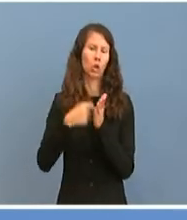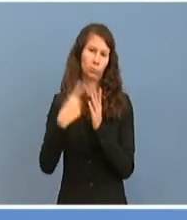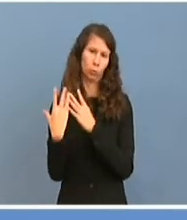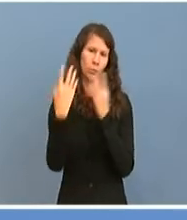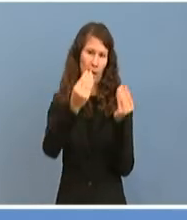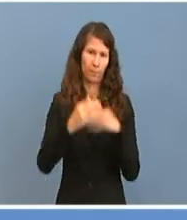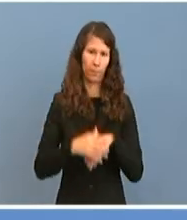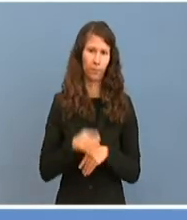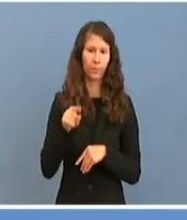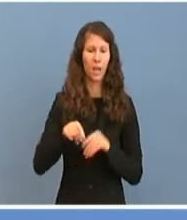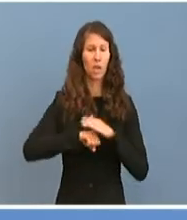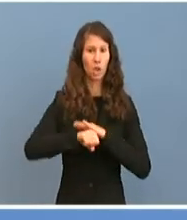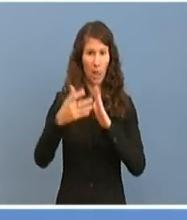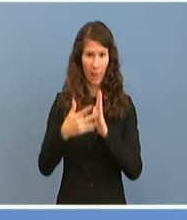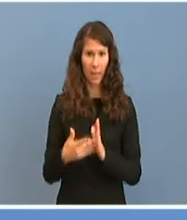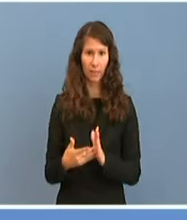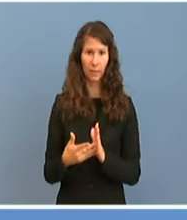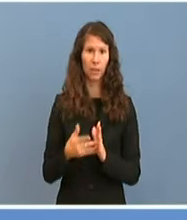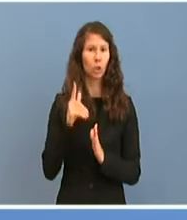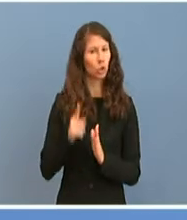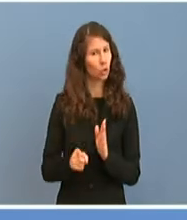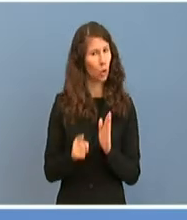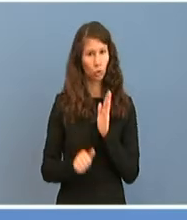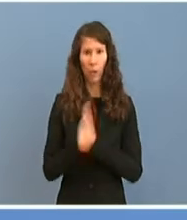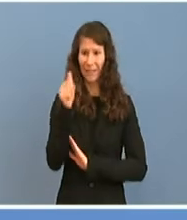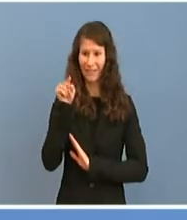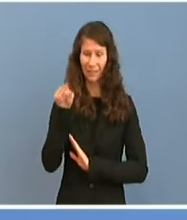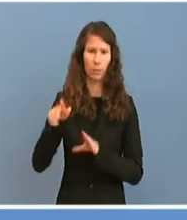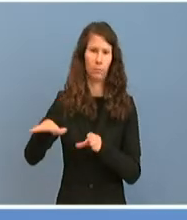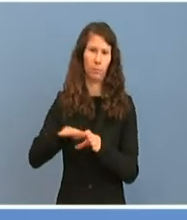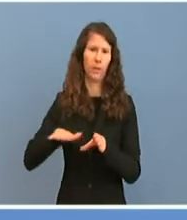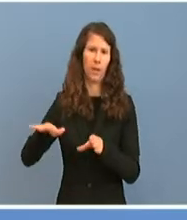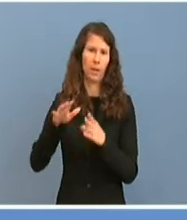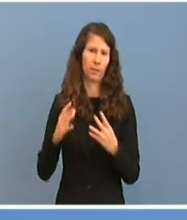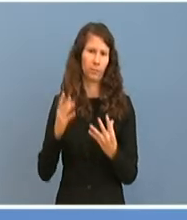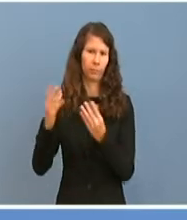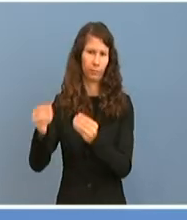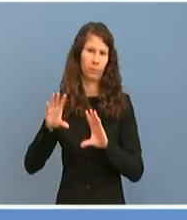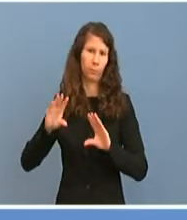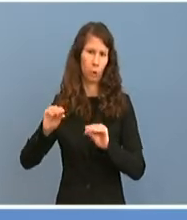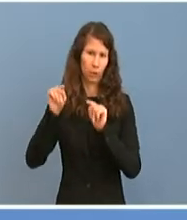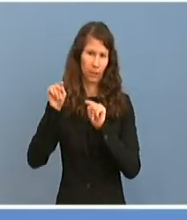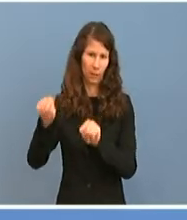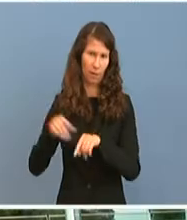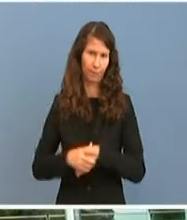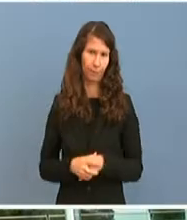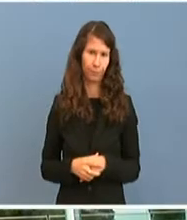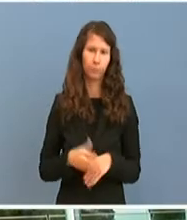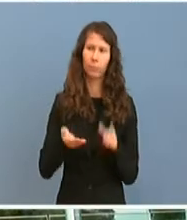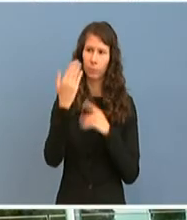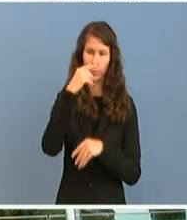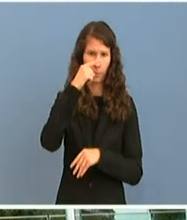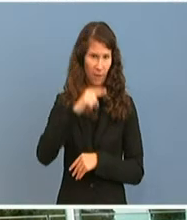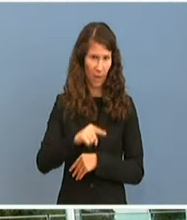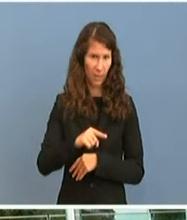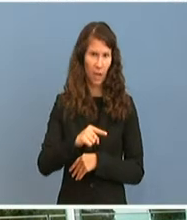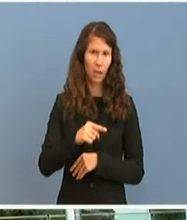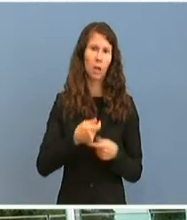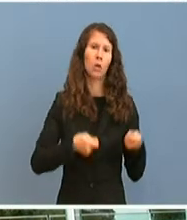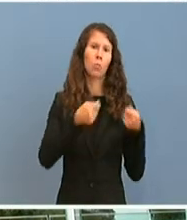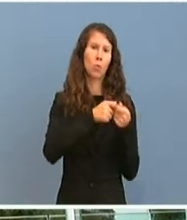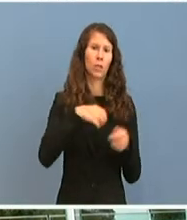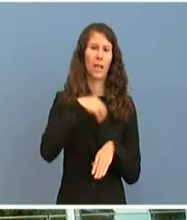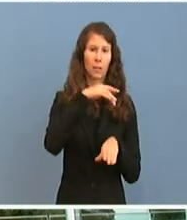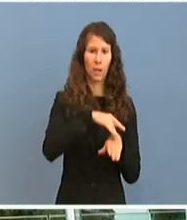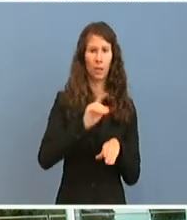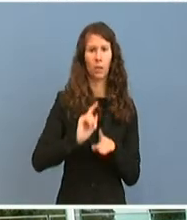Schnelltests sollen prioritär für diesen Bereich eingesetzt werden. Das war das, was am Freitag zwischen Bundeskanzlerin